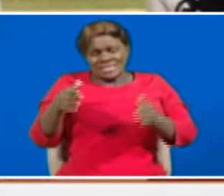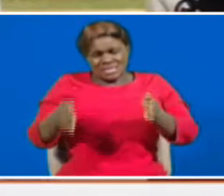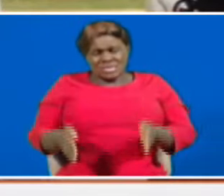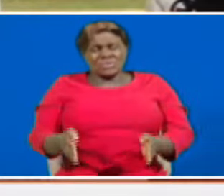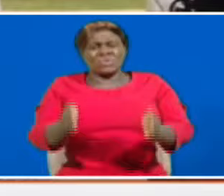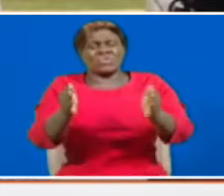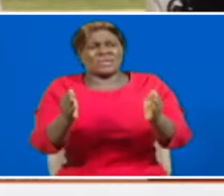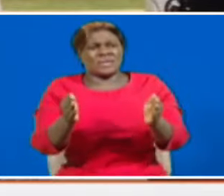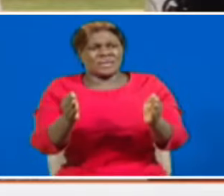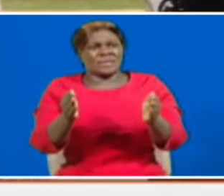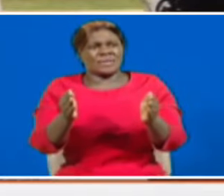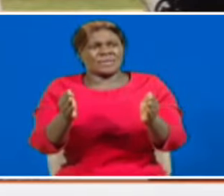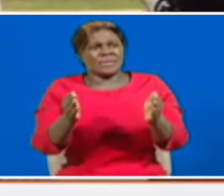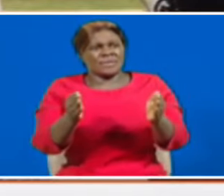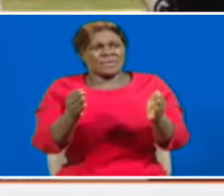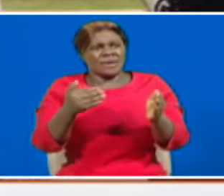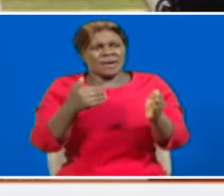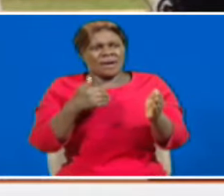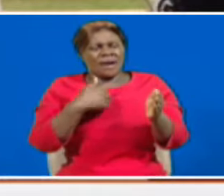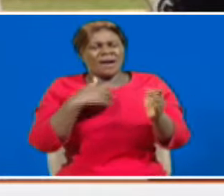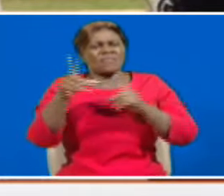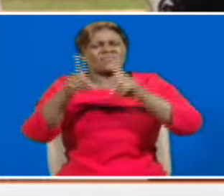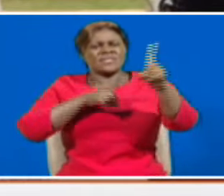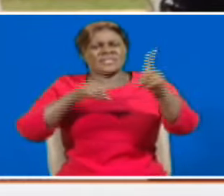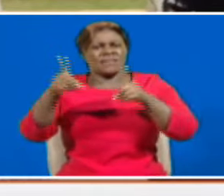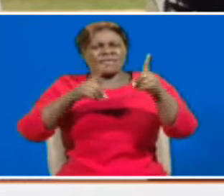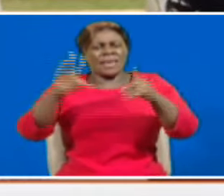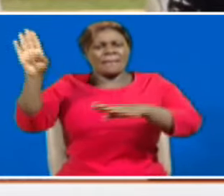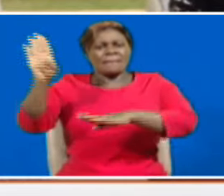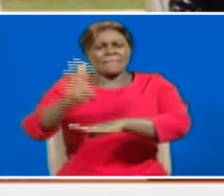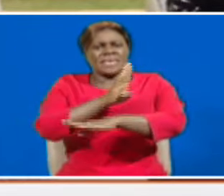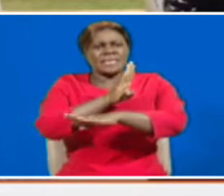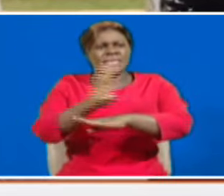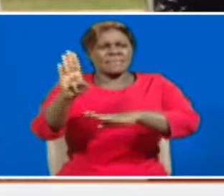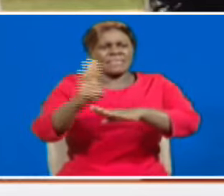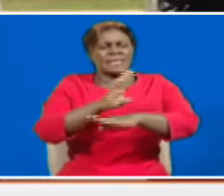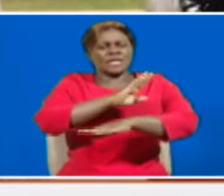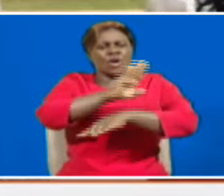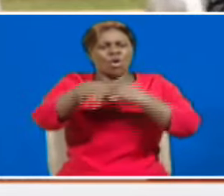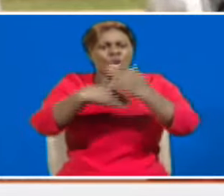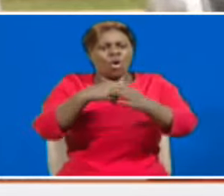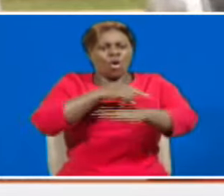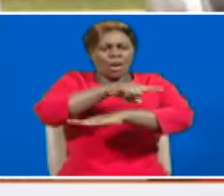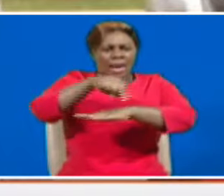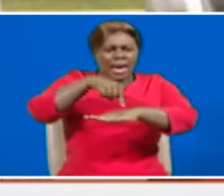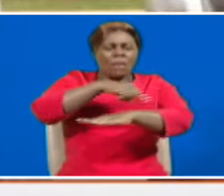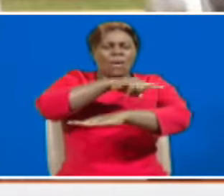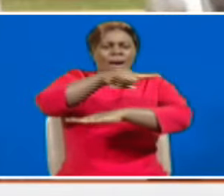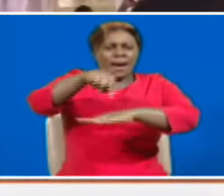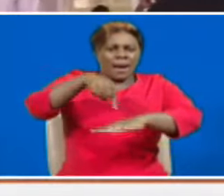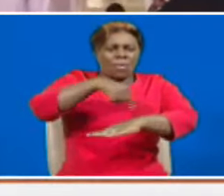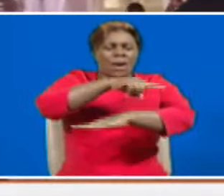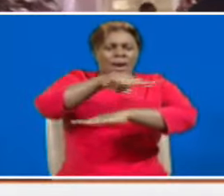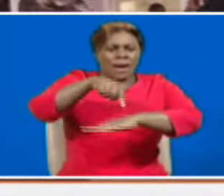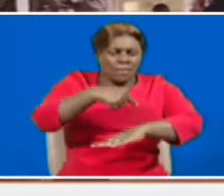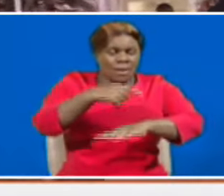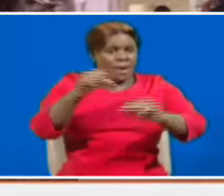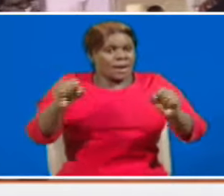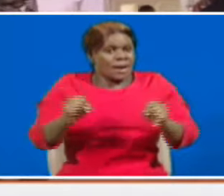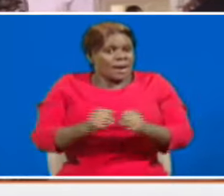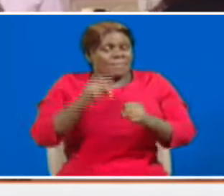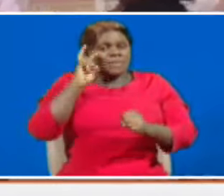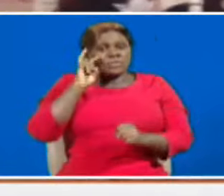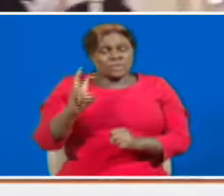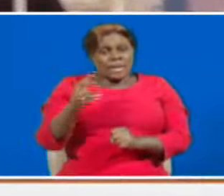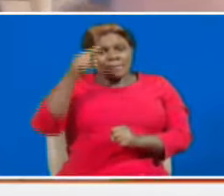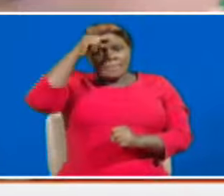ambayo iko na uchukuzi ambao ni wa masaa yote. Na unapata kuona ya kwamba